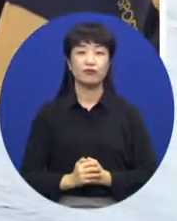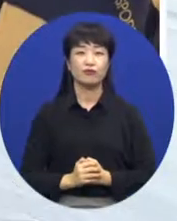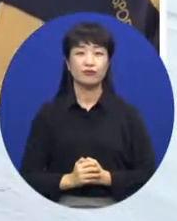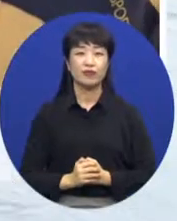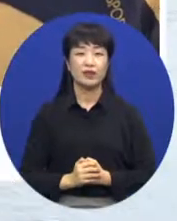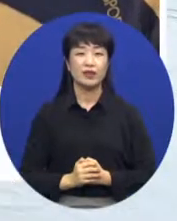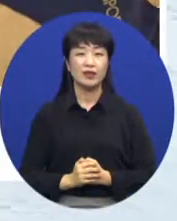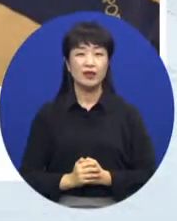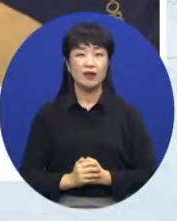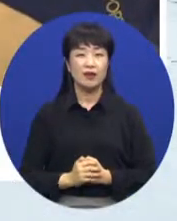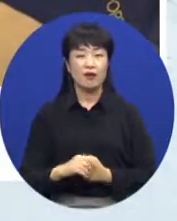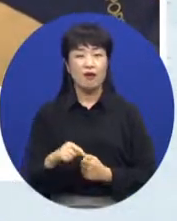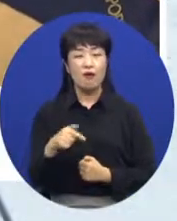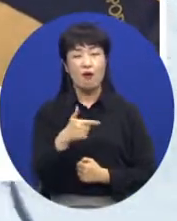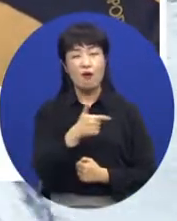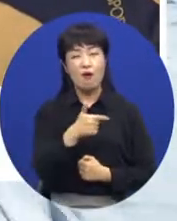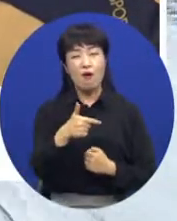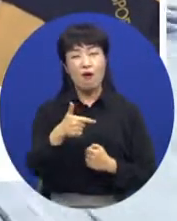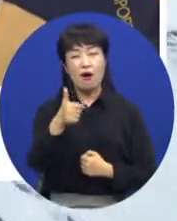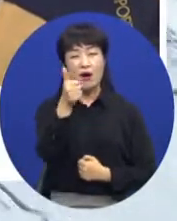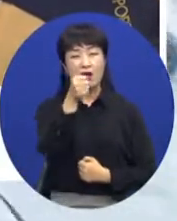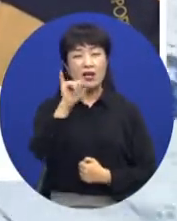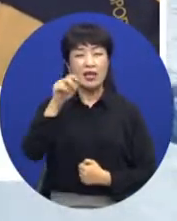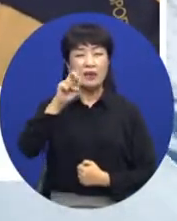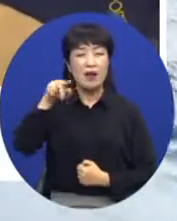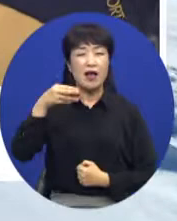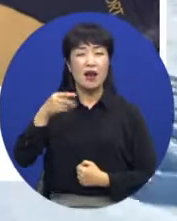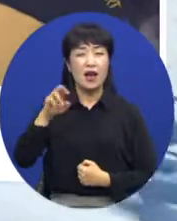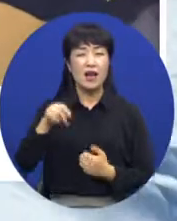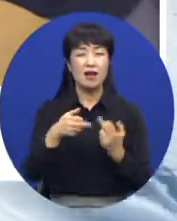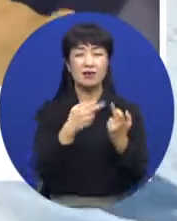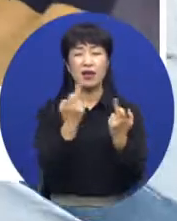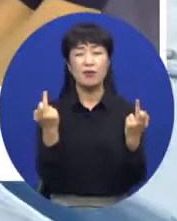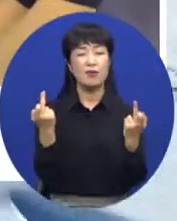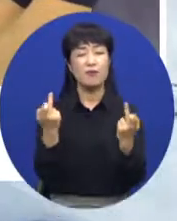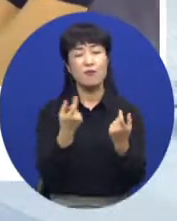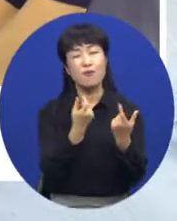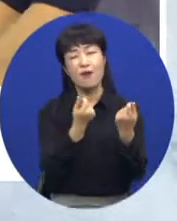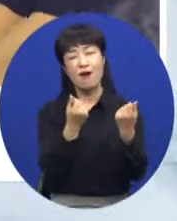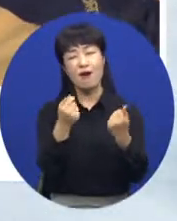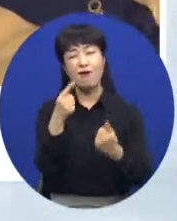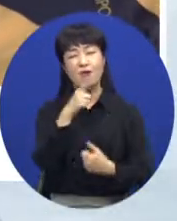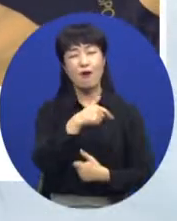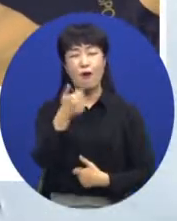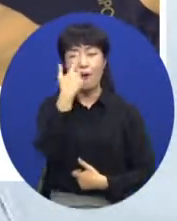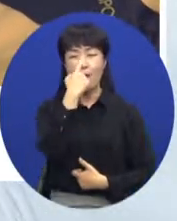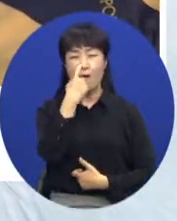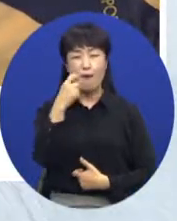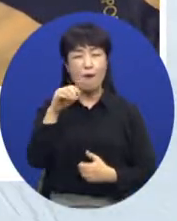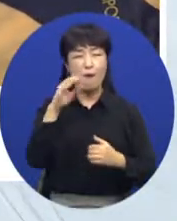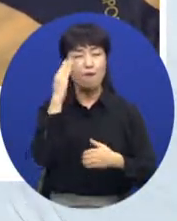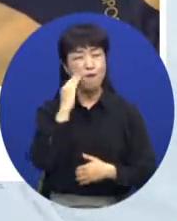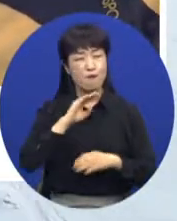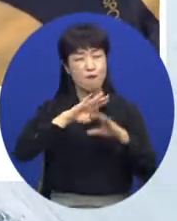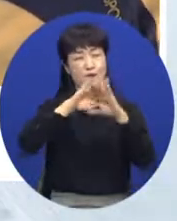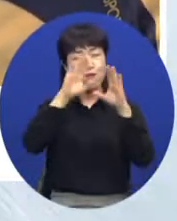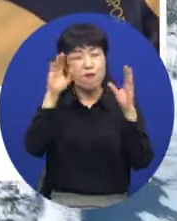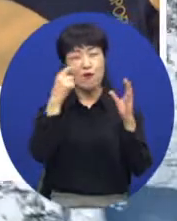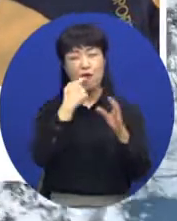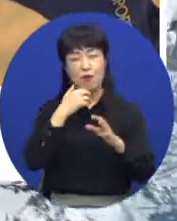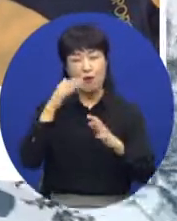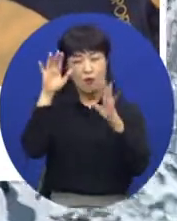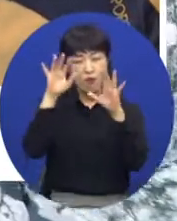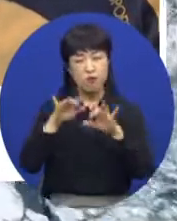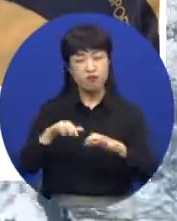히말라야 못지않게 너무너무 아름답고 더구나 나 시각 되어서 이제 판 하느라고 1 설산 2